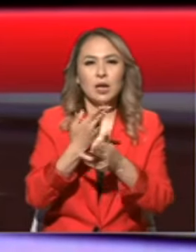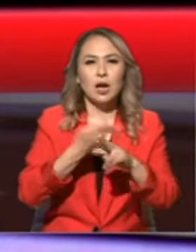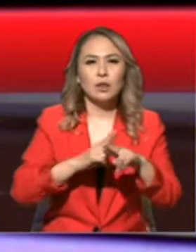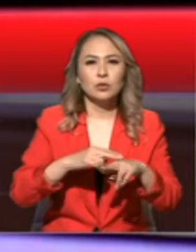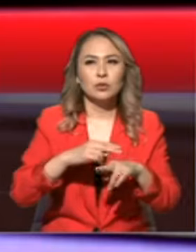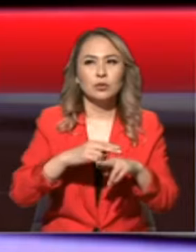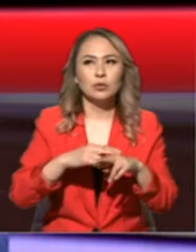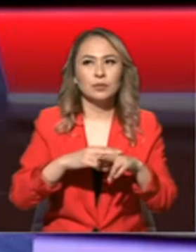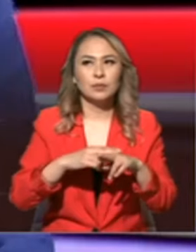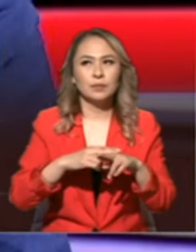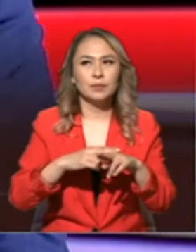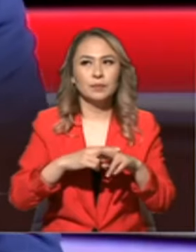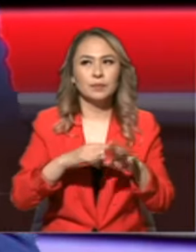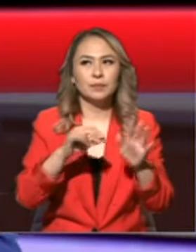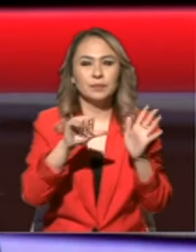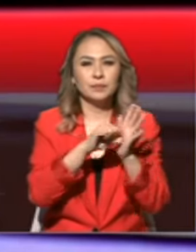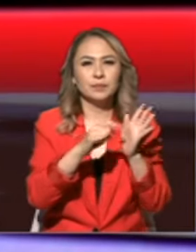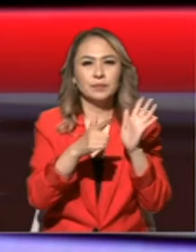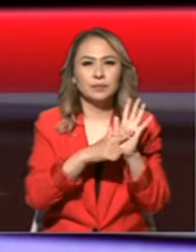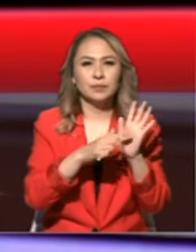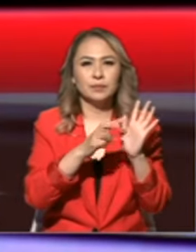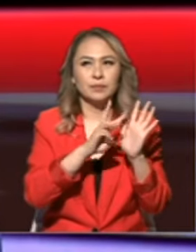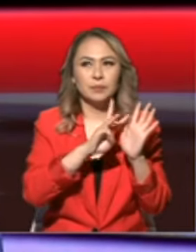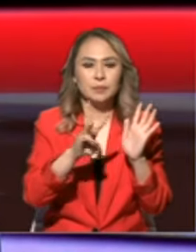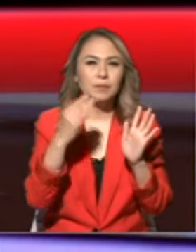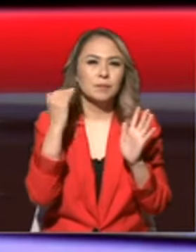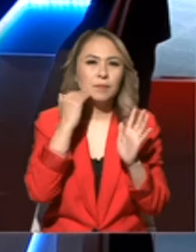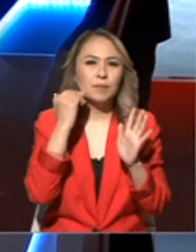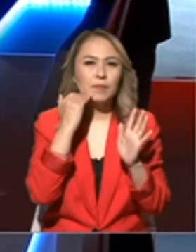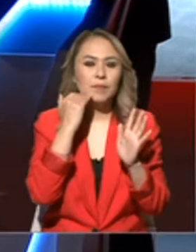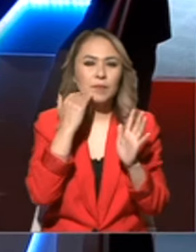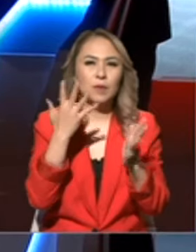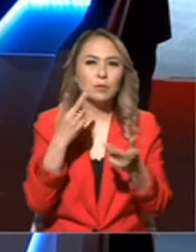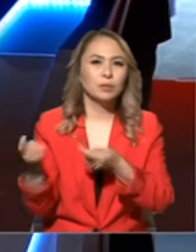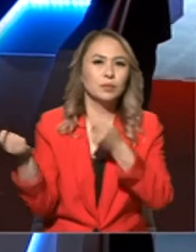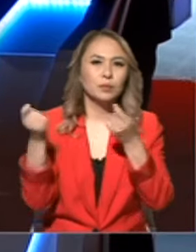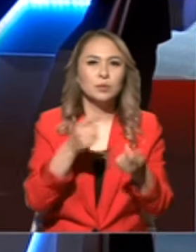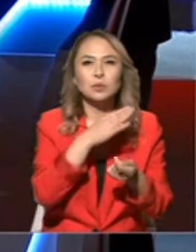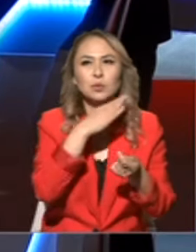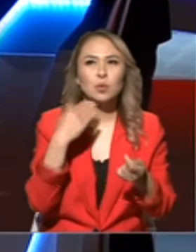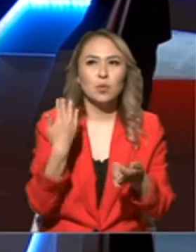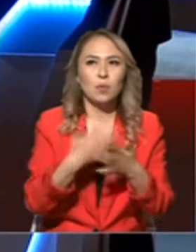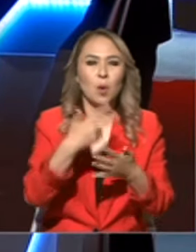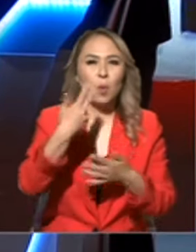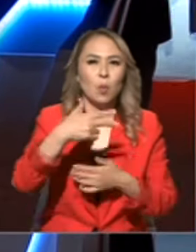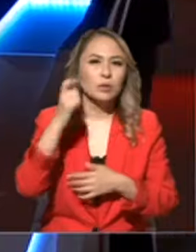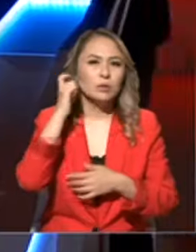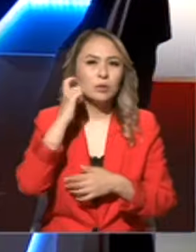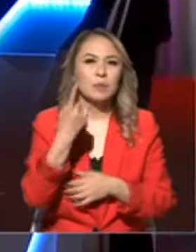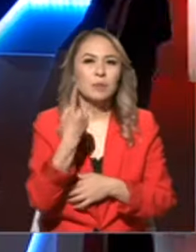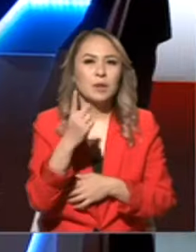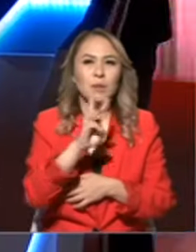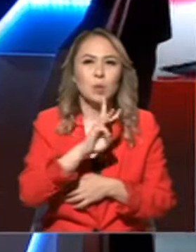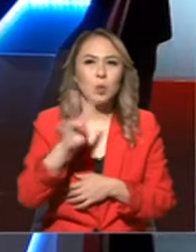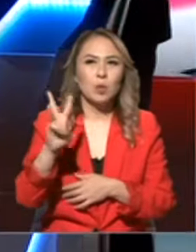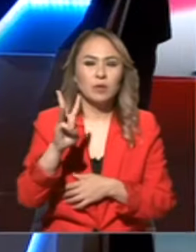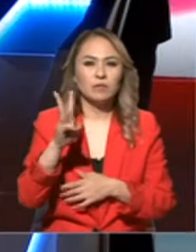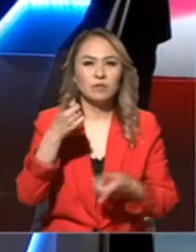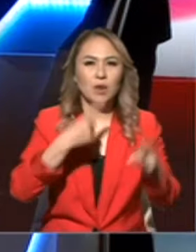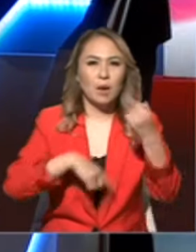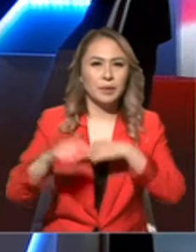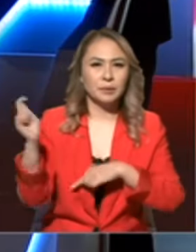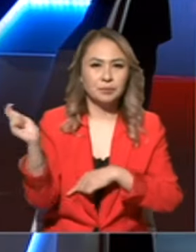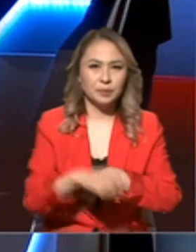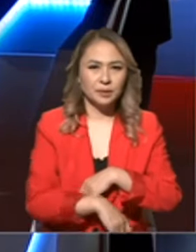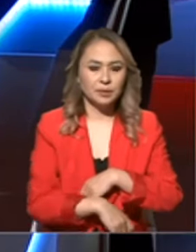6 миллион. Енді 6 миллион 7 миллион арасында дейді. Неге мысалы соны алып келмеске? Соңғы 30 жылда қарасақ біз 1 миллион 200 мыңға жуық қана қазақ өзінің ата жұртына